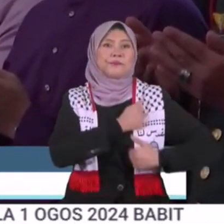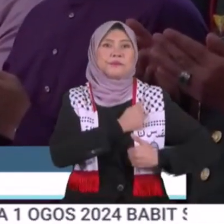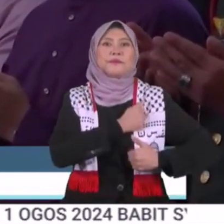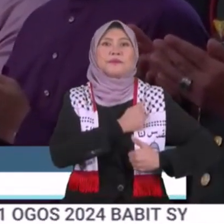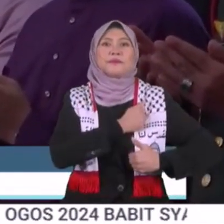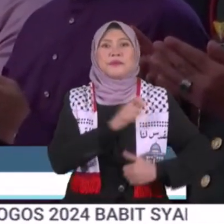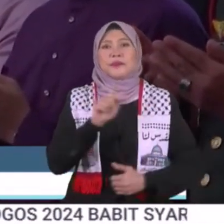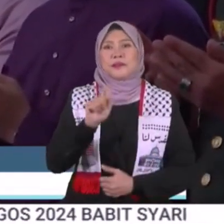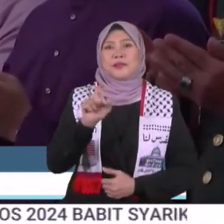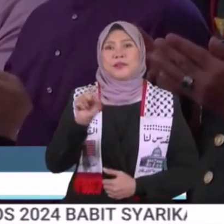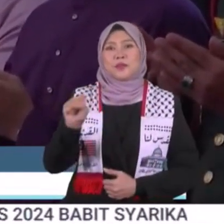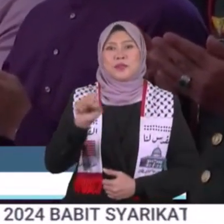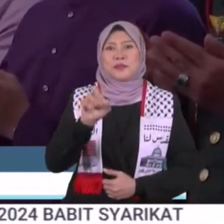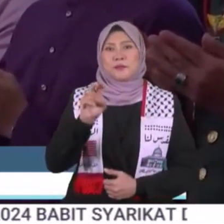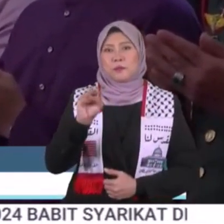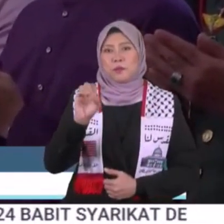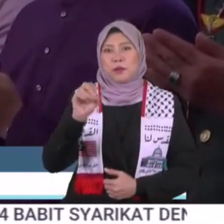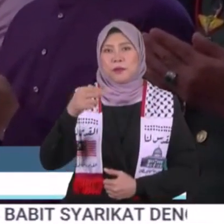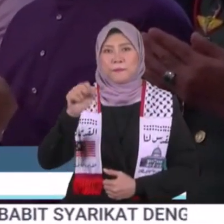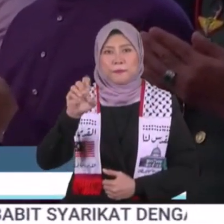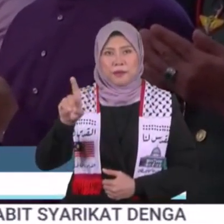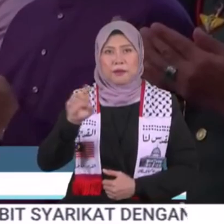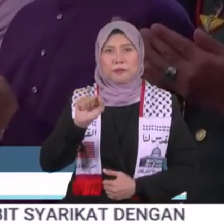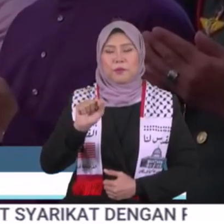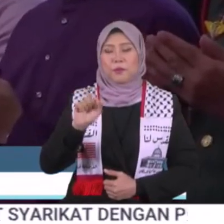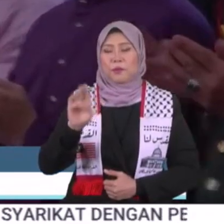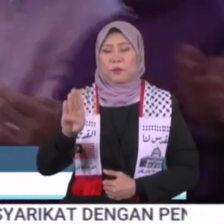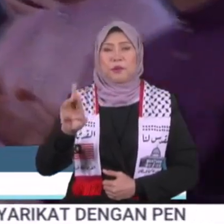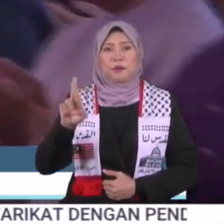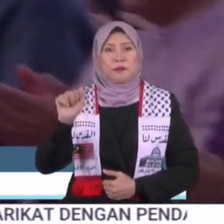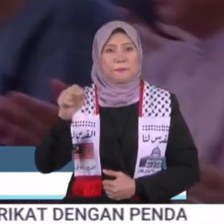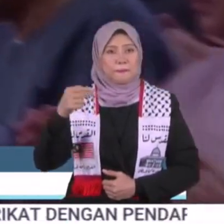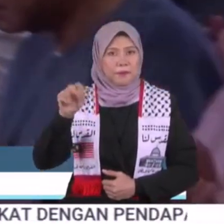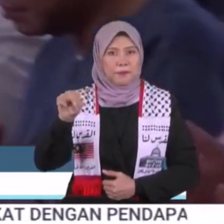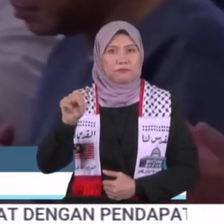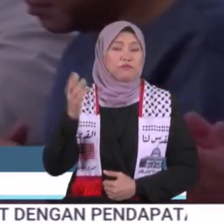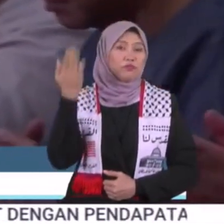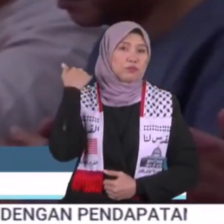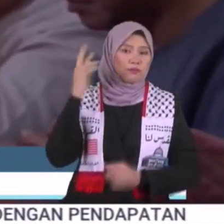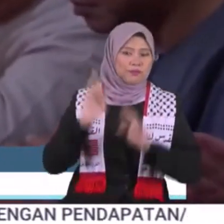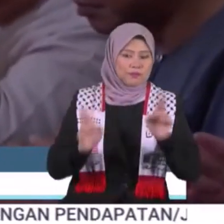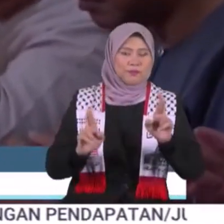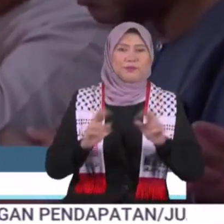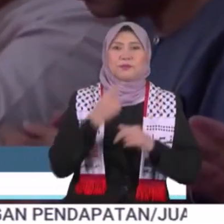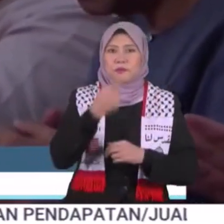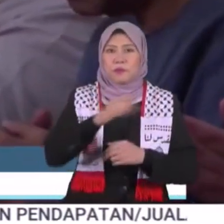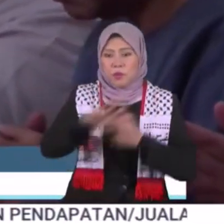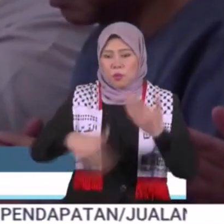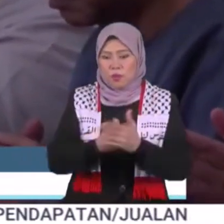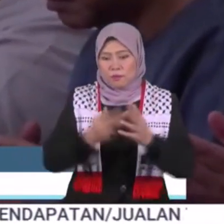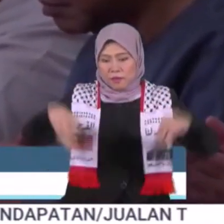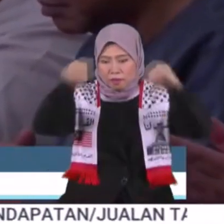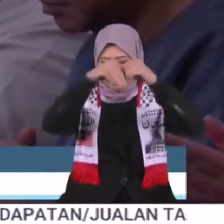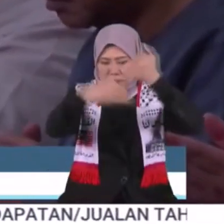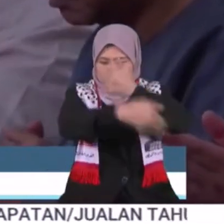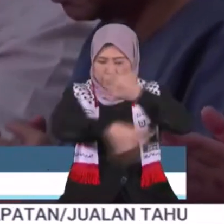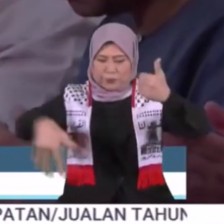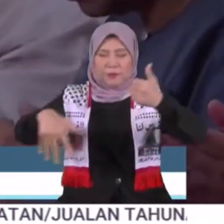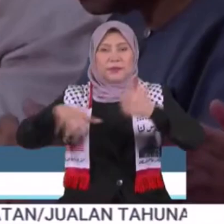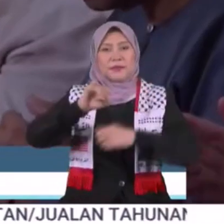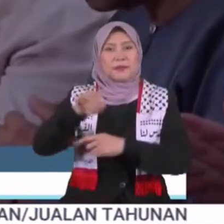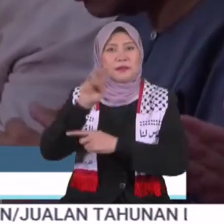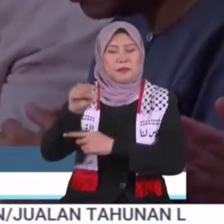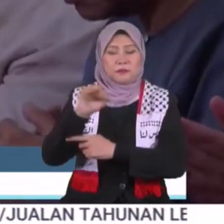Tentera Jeneral Tan Sri Muhammad Abdul Rahman. Rabu lalu, Datuk Dr. Muhammad Naim meminta semua masjid di bawah seliaan Jakim dan